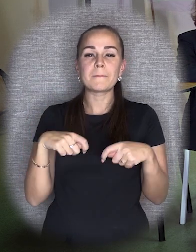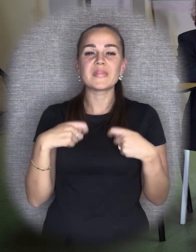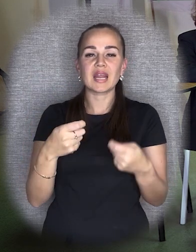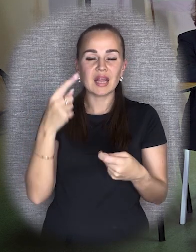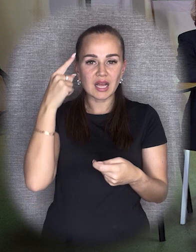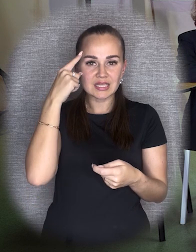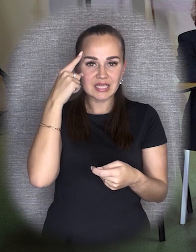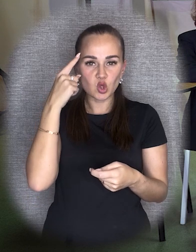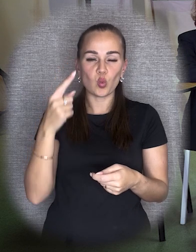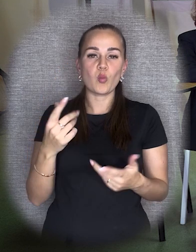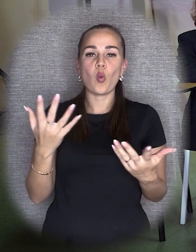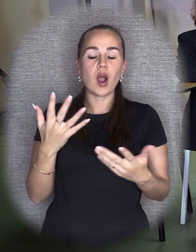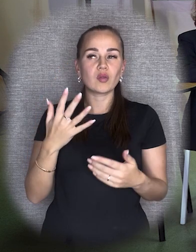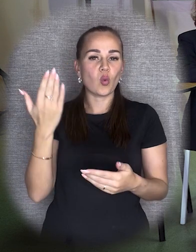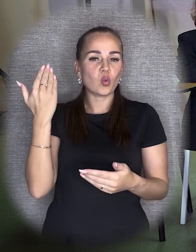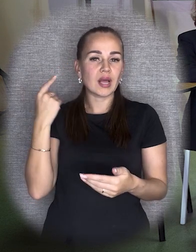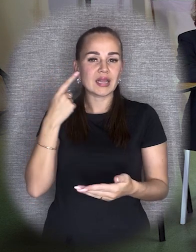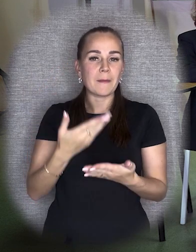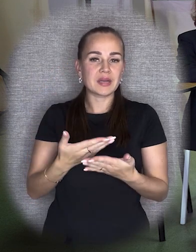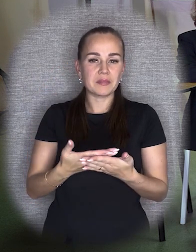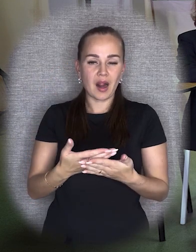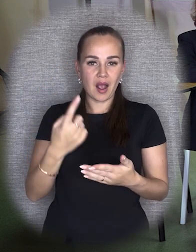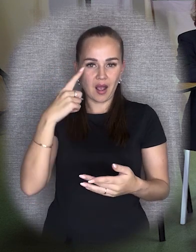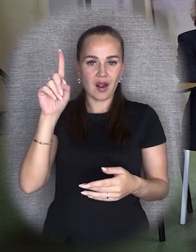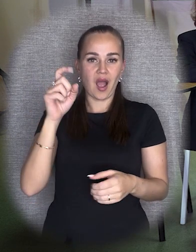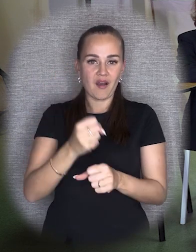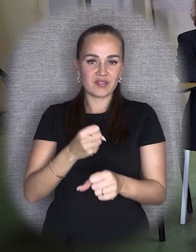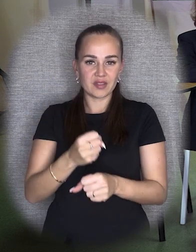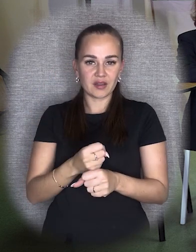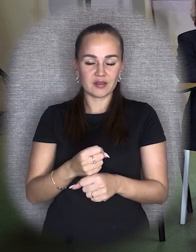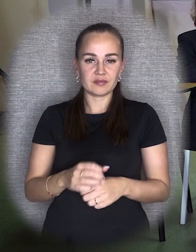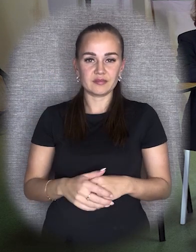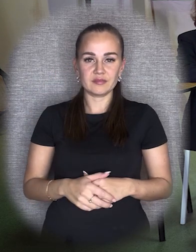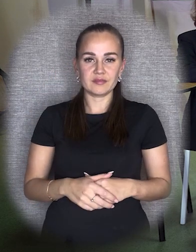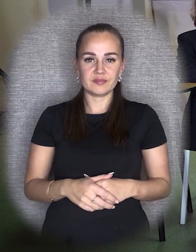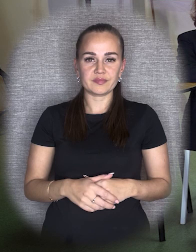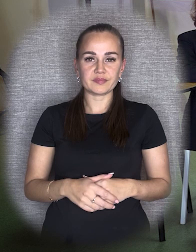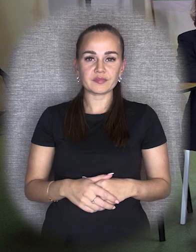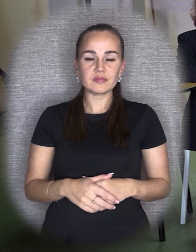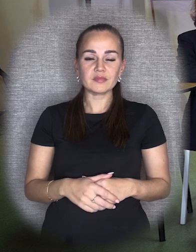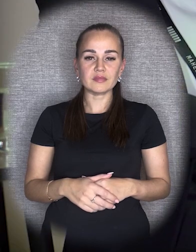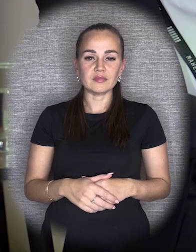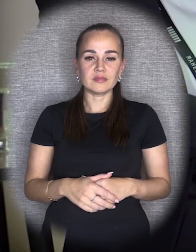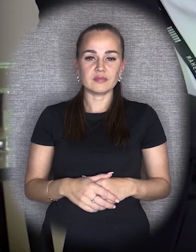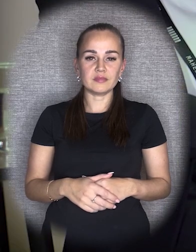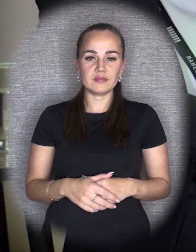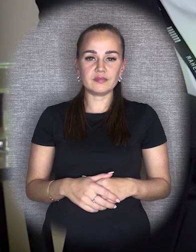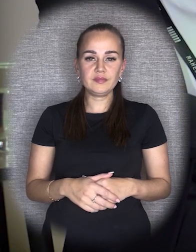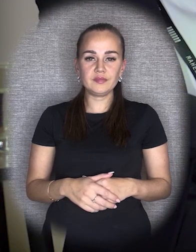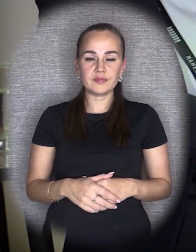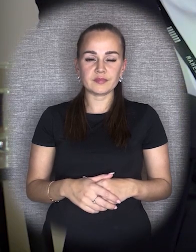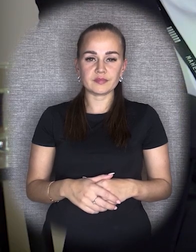которую предполагал автор. А если он не оставил никаких воспоминаний, значит, нам самим, как профессионалам, учитывая